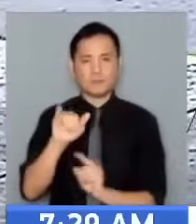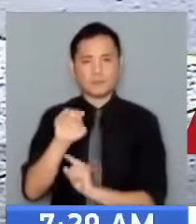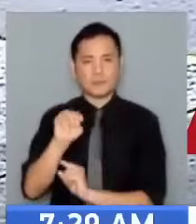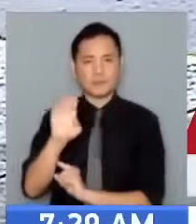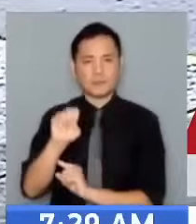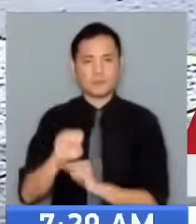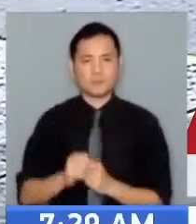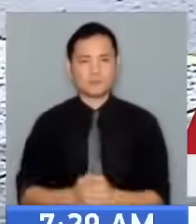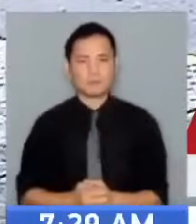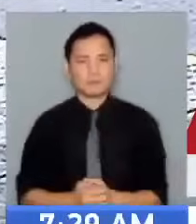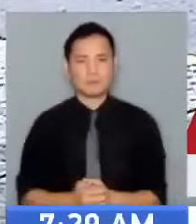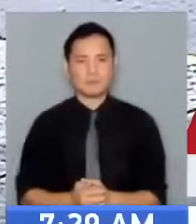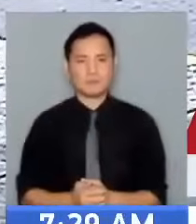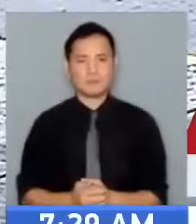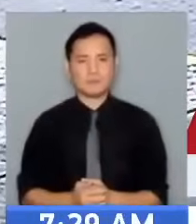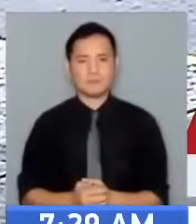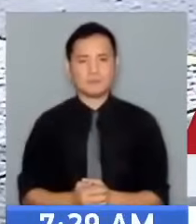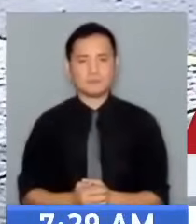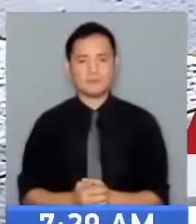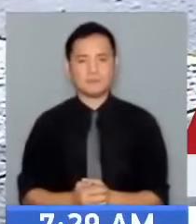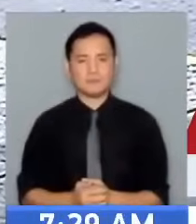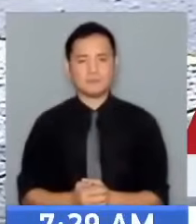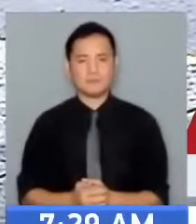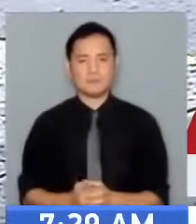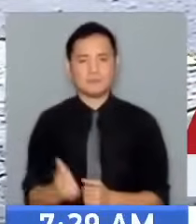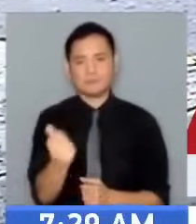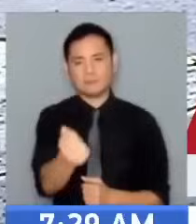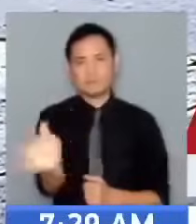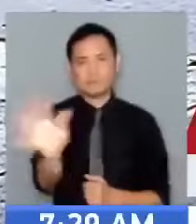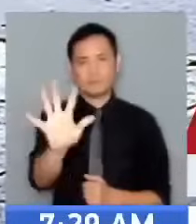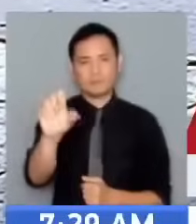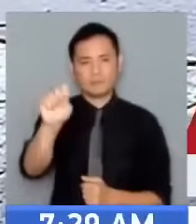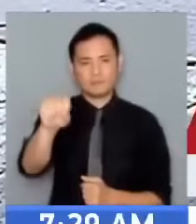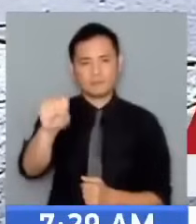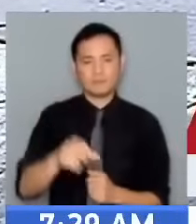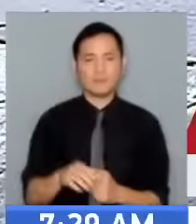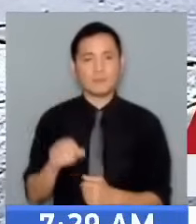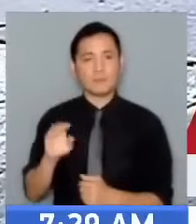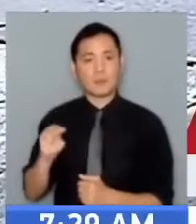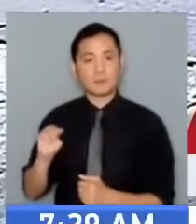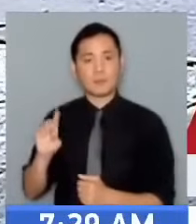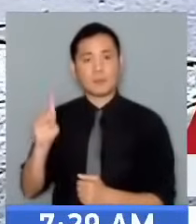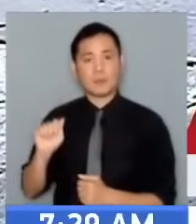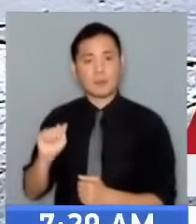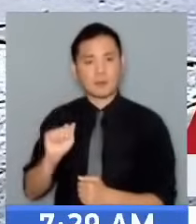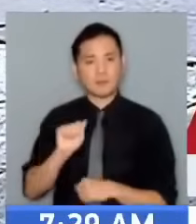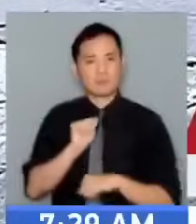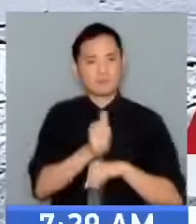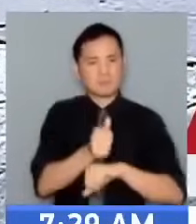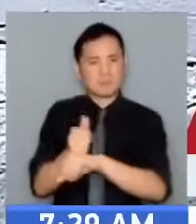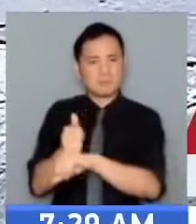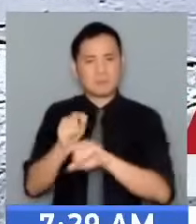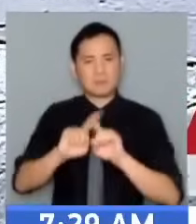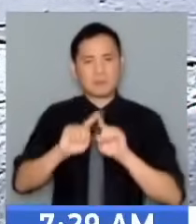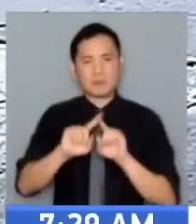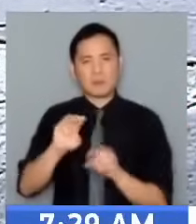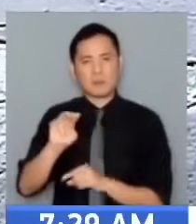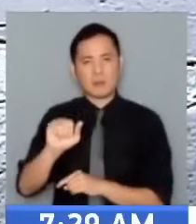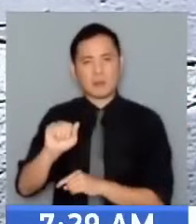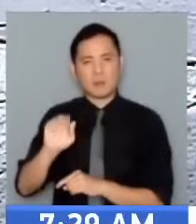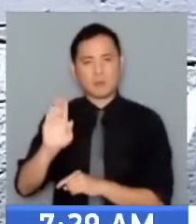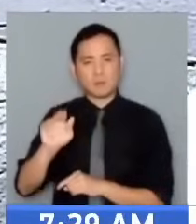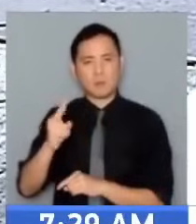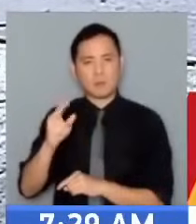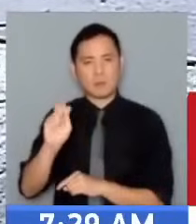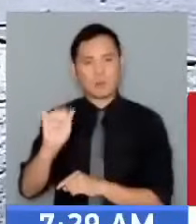James G Good morning nagpapatuloy itong operasyon ng MMDA sa mga mabuhay lanes maging sa mga alternatibong ruta bilang paghahanda pa rin